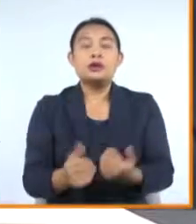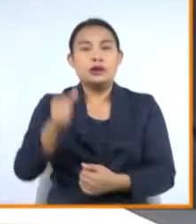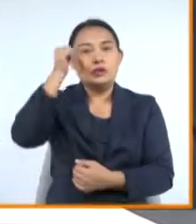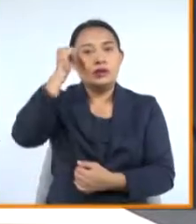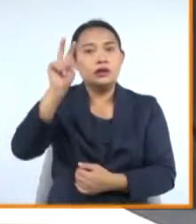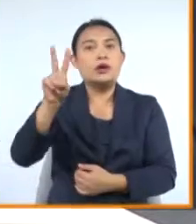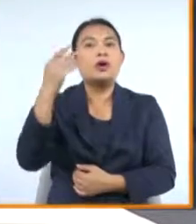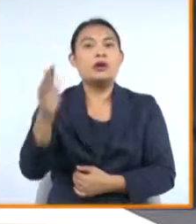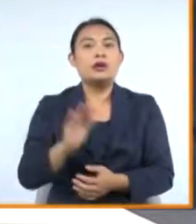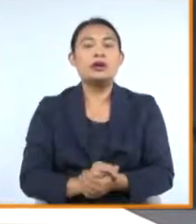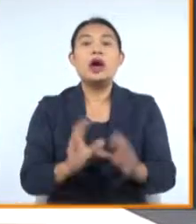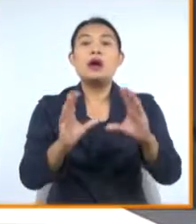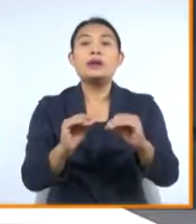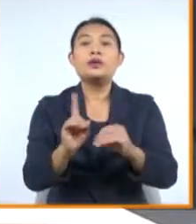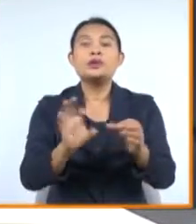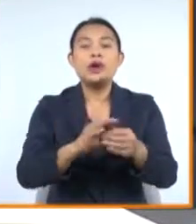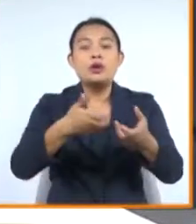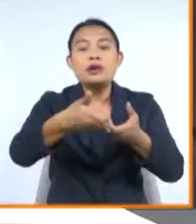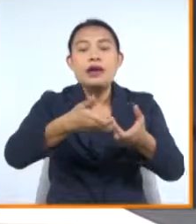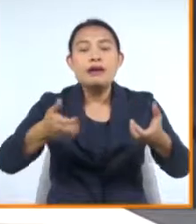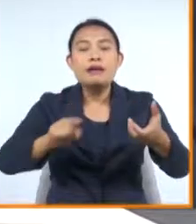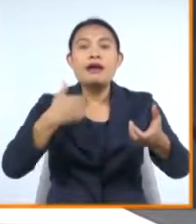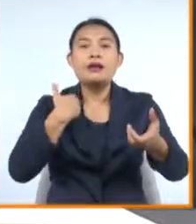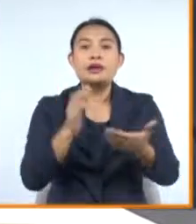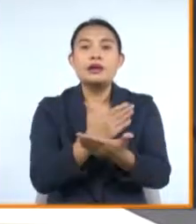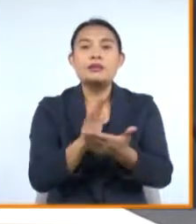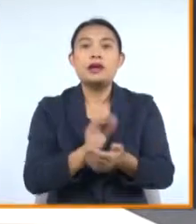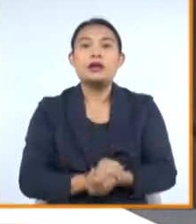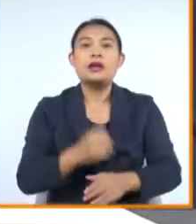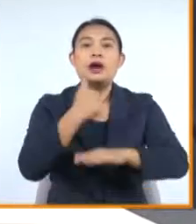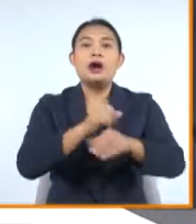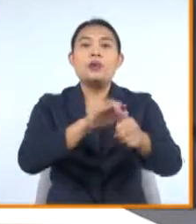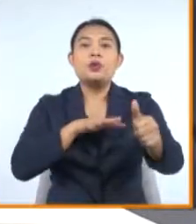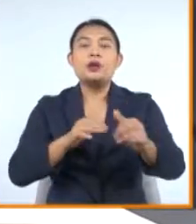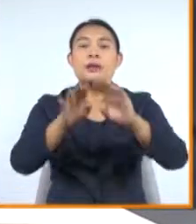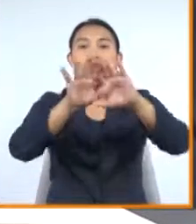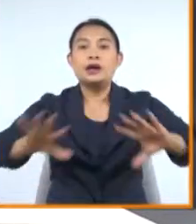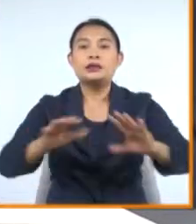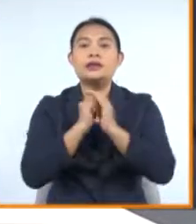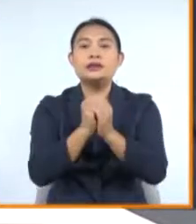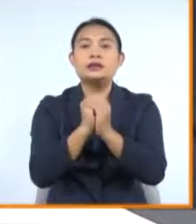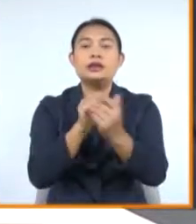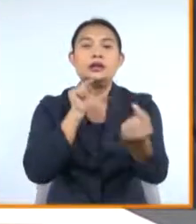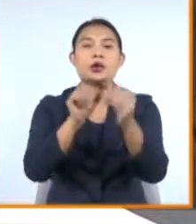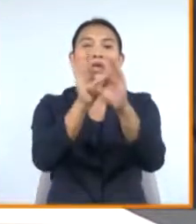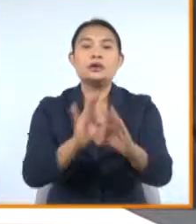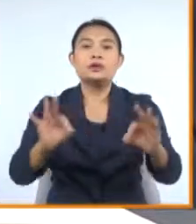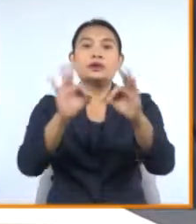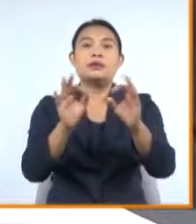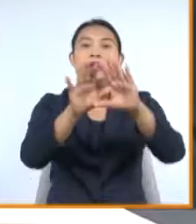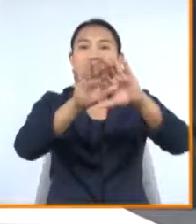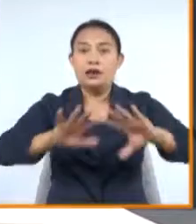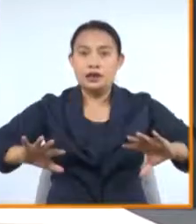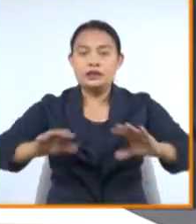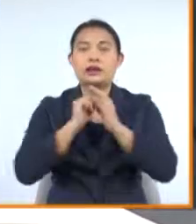ะคะแล้วก็มีการประชุมแยกย่อยที่น่าสนใจโดยเฉพาะการประชุมผู้นำอาเซียนจีนเป็นการย้ำความสัมพันธ์ระหว่างอาเซียนกับจีน